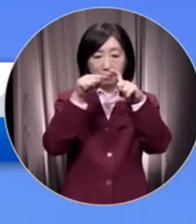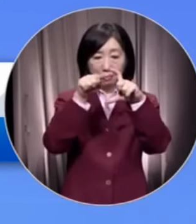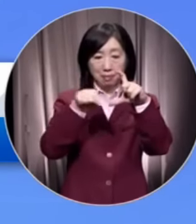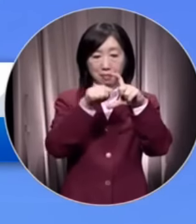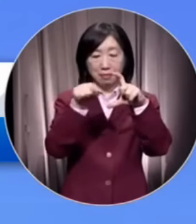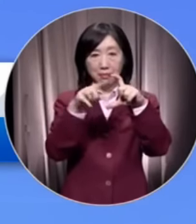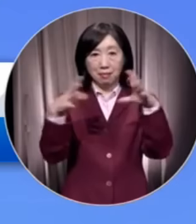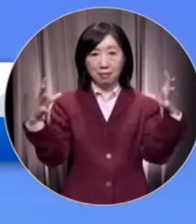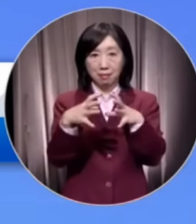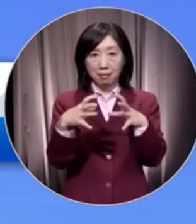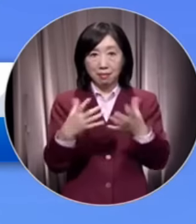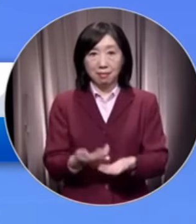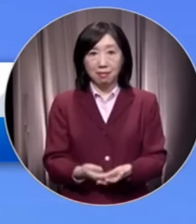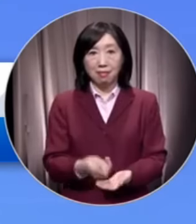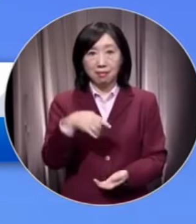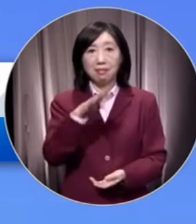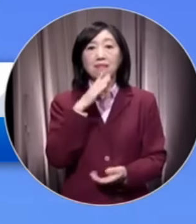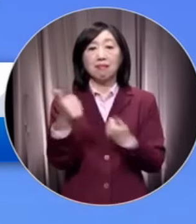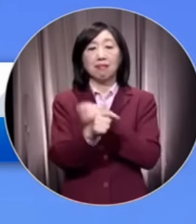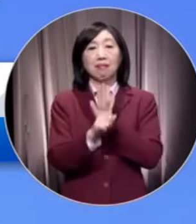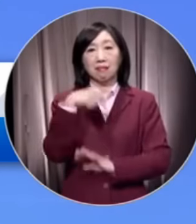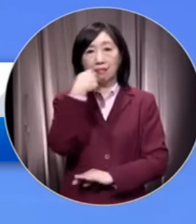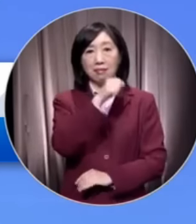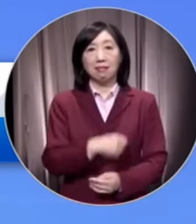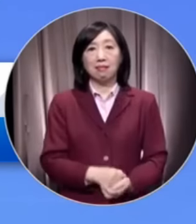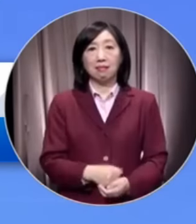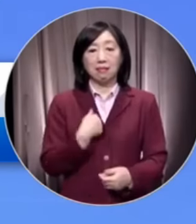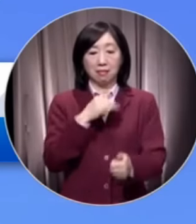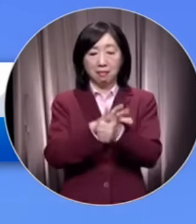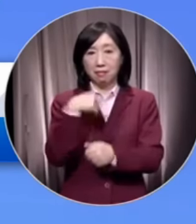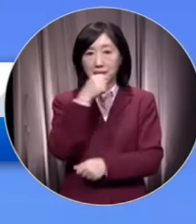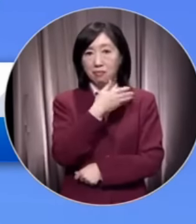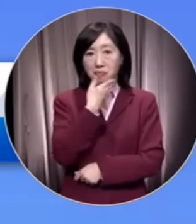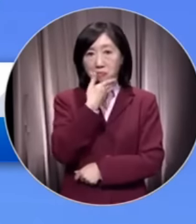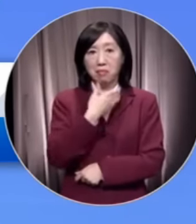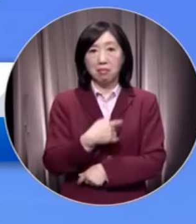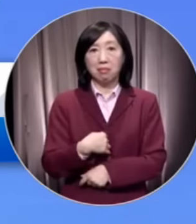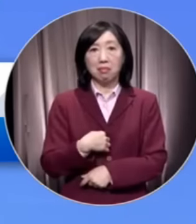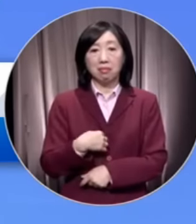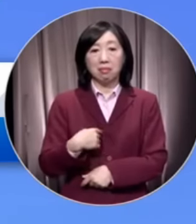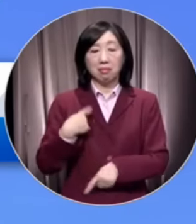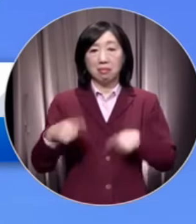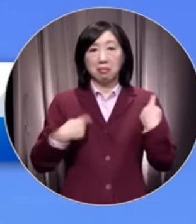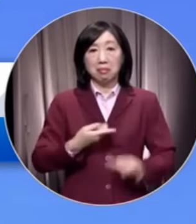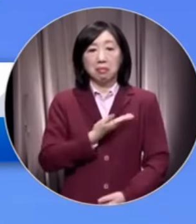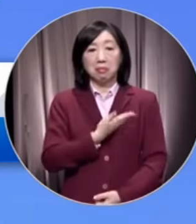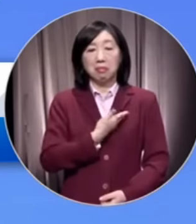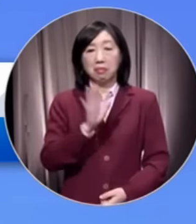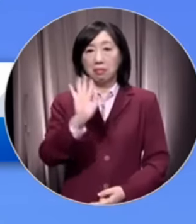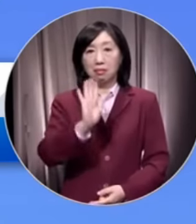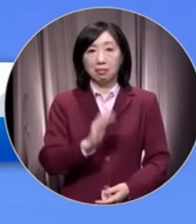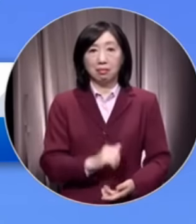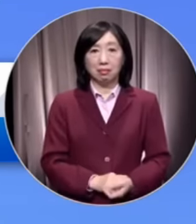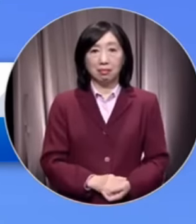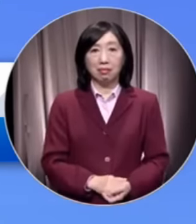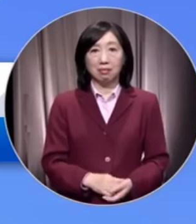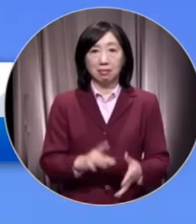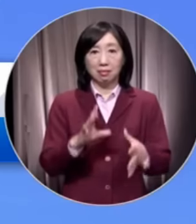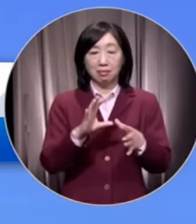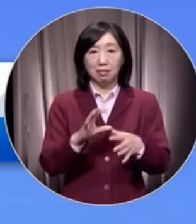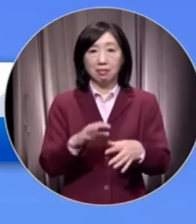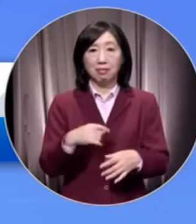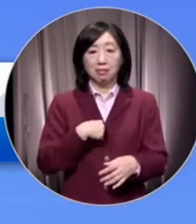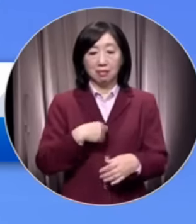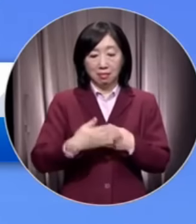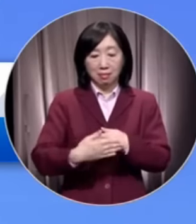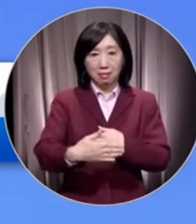么？那就是台湾。我们为了台湾的利益，我们不能纵容这样的事情。我提出一个见解，我们在